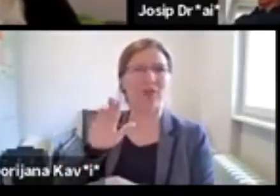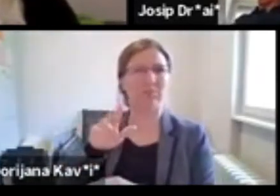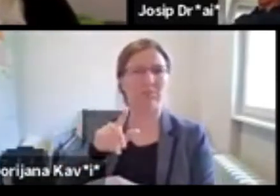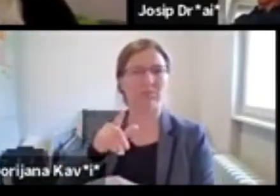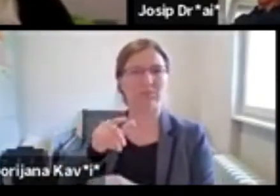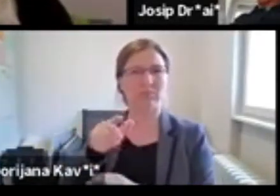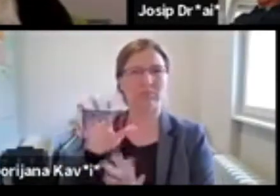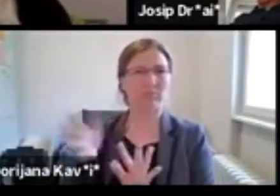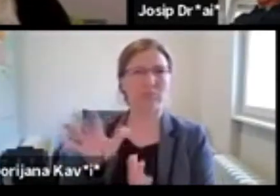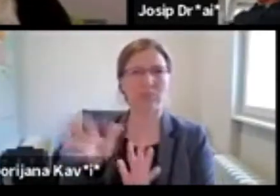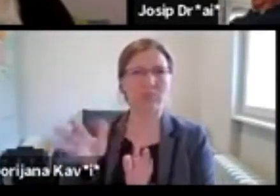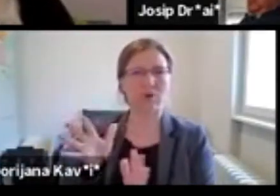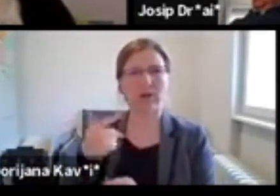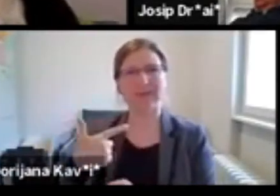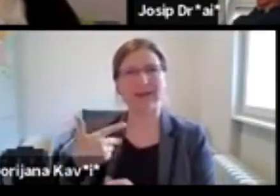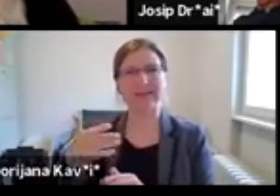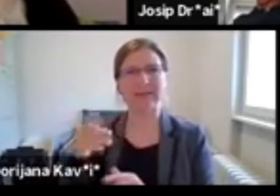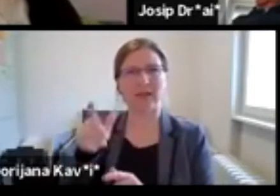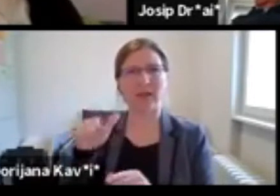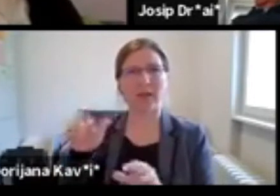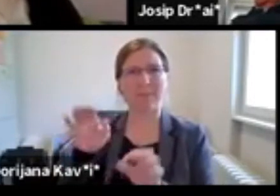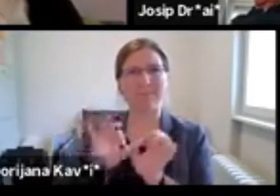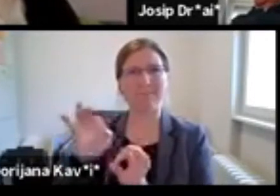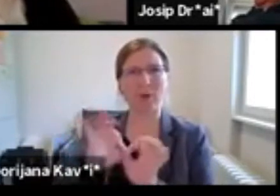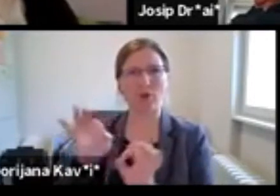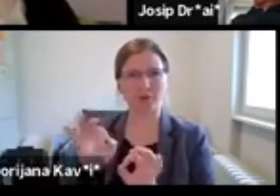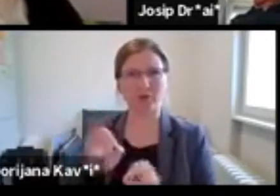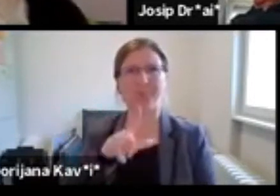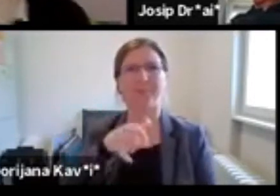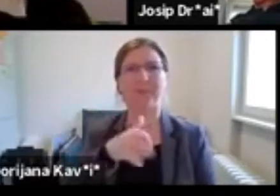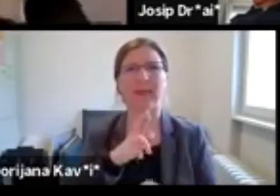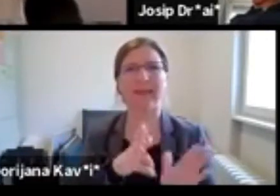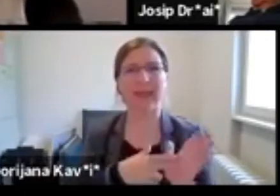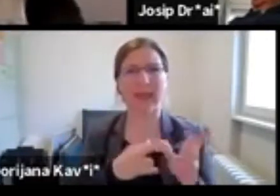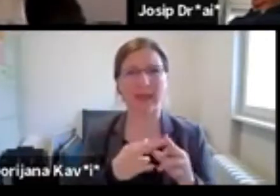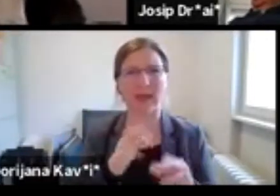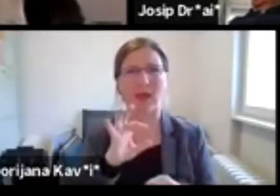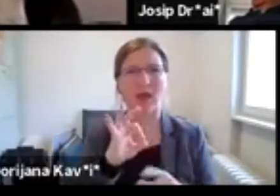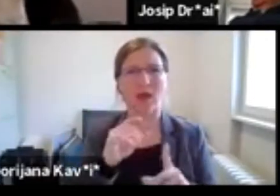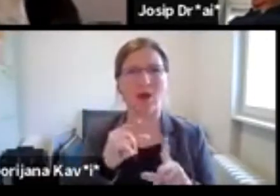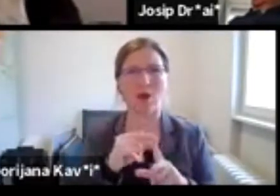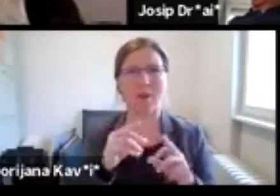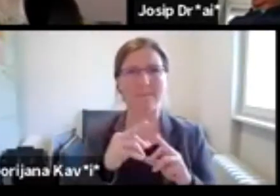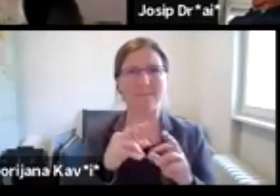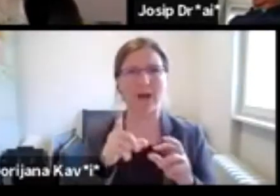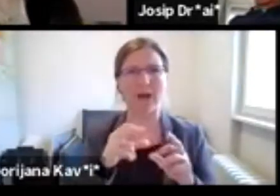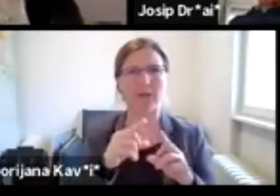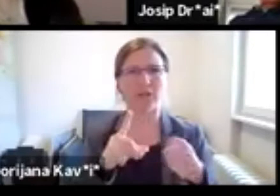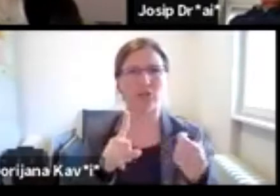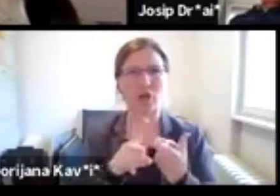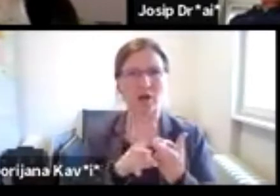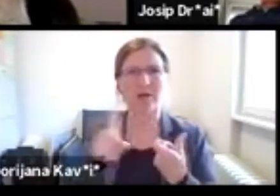i do 20%. I naša Jelena Opačak će nam izvješće svojih nekoliko